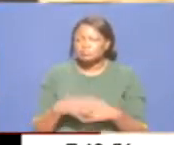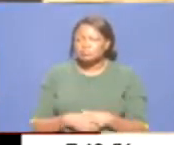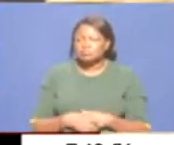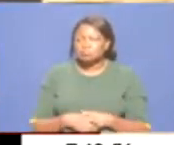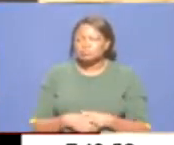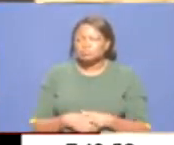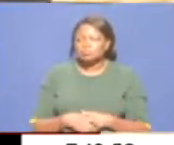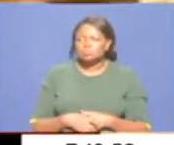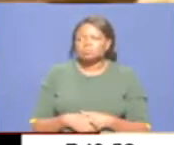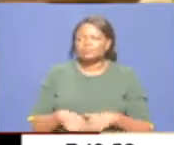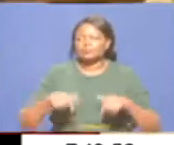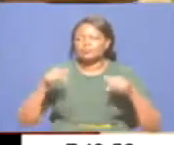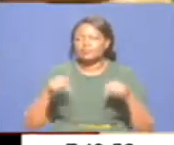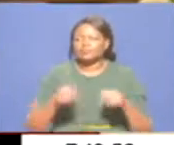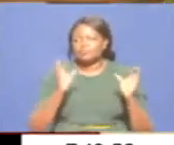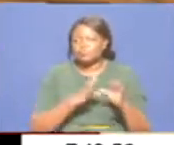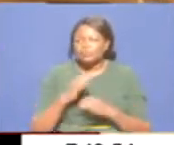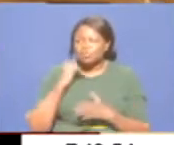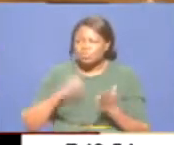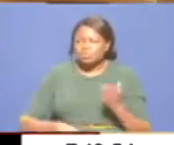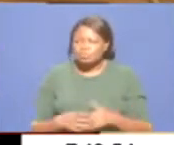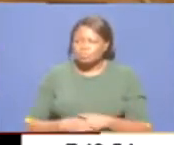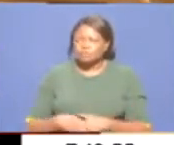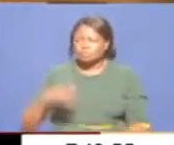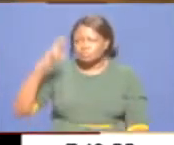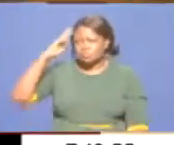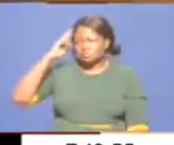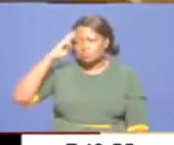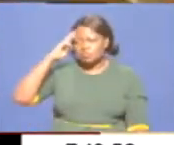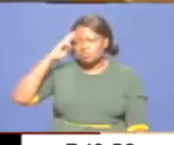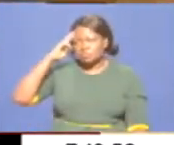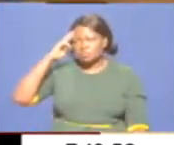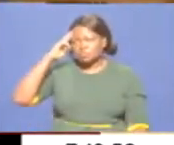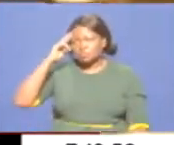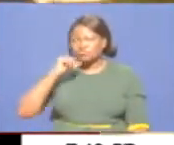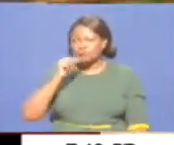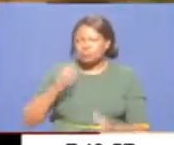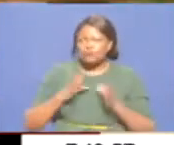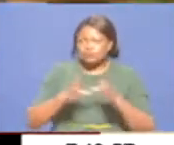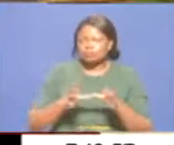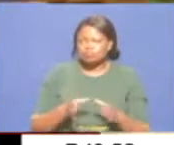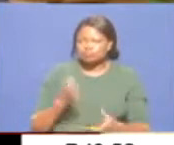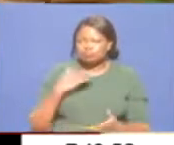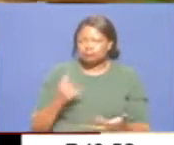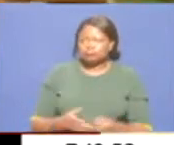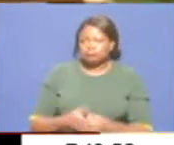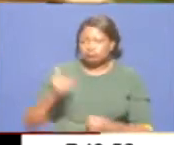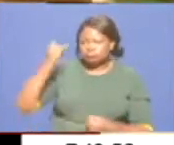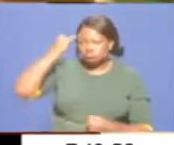party. We want reason, not force. We want